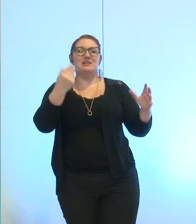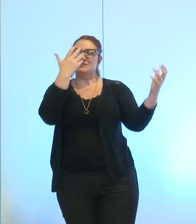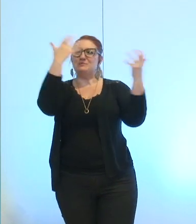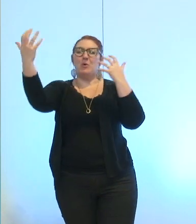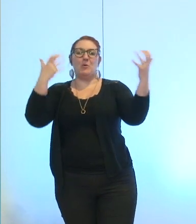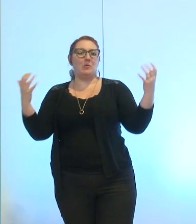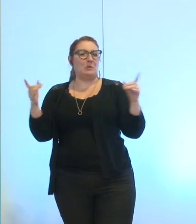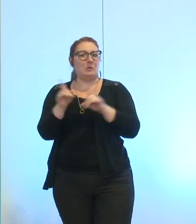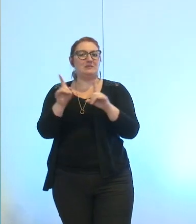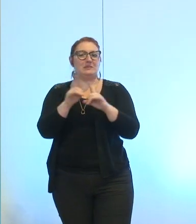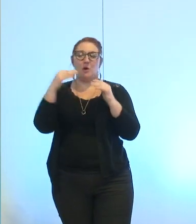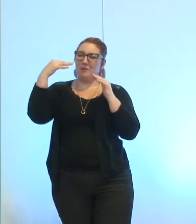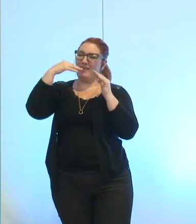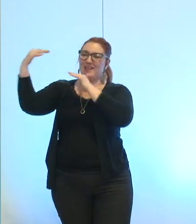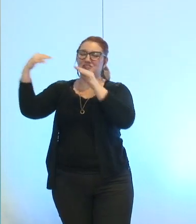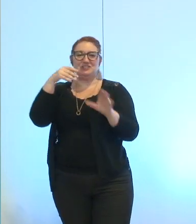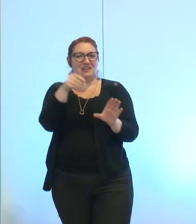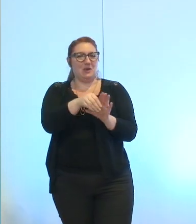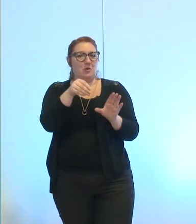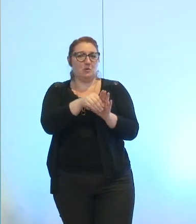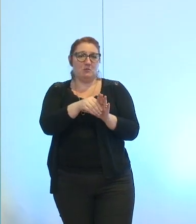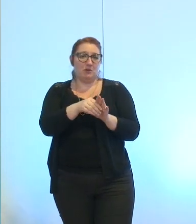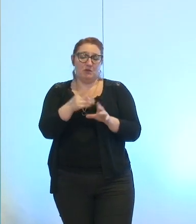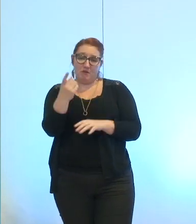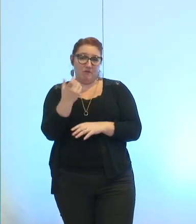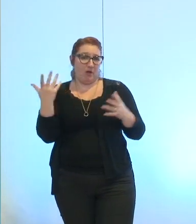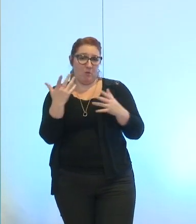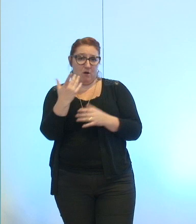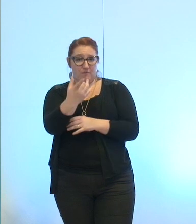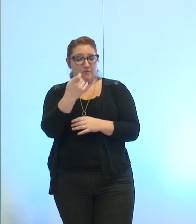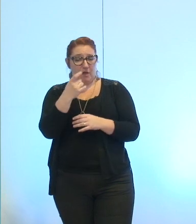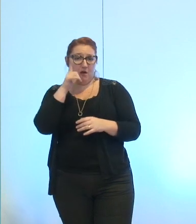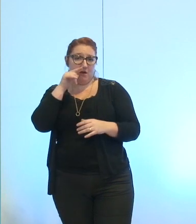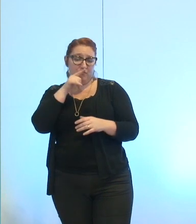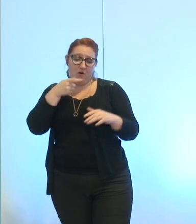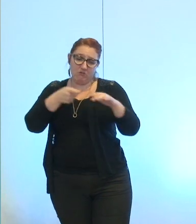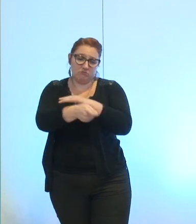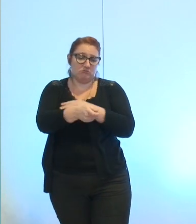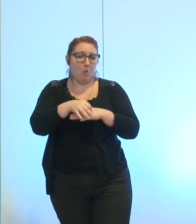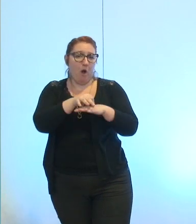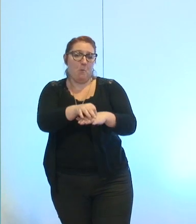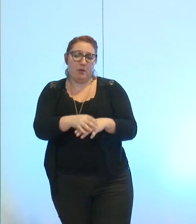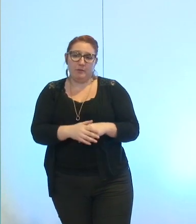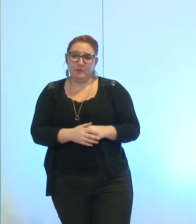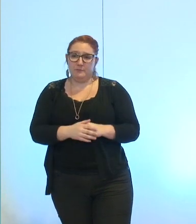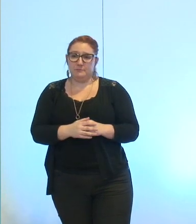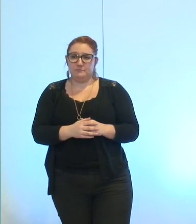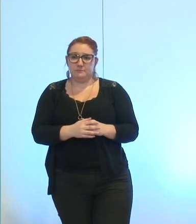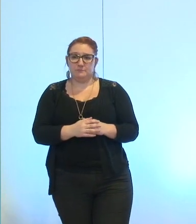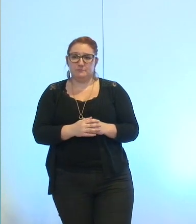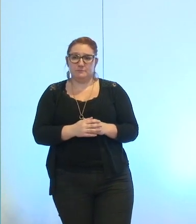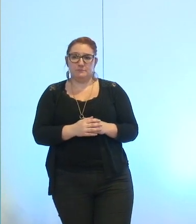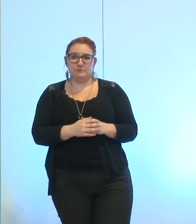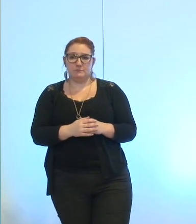énergétique effectué c'est bien l'effort d'accompagnement qui sera consenti s'il n'y a qu'une